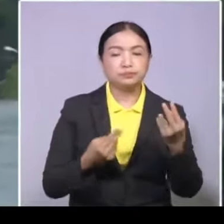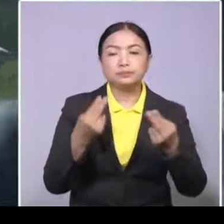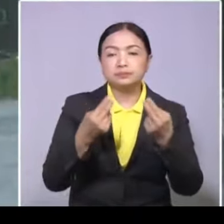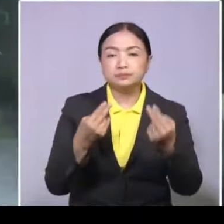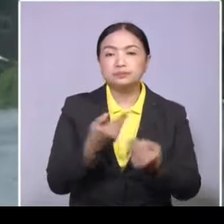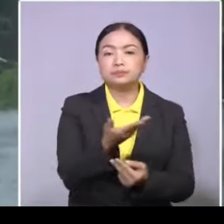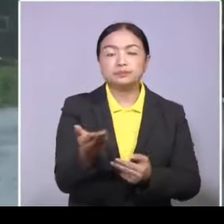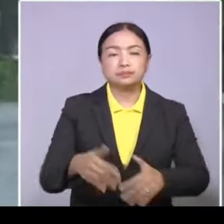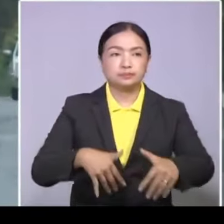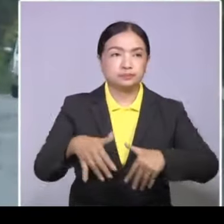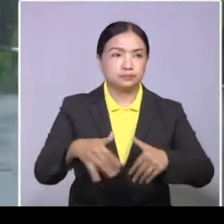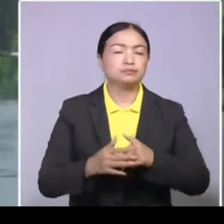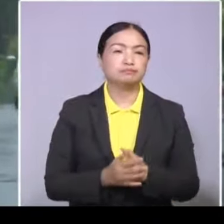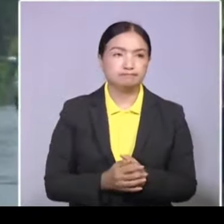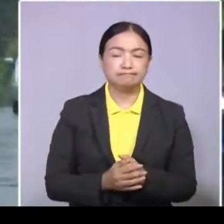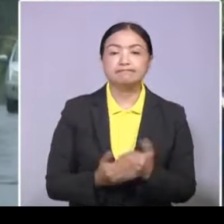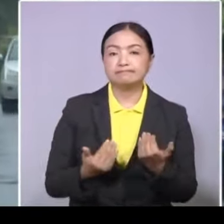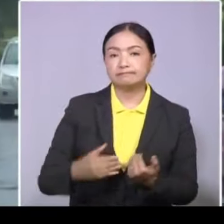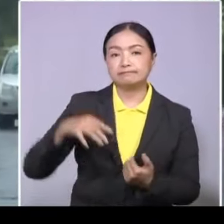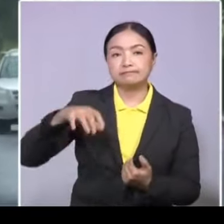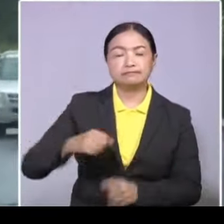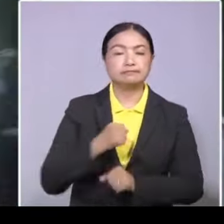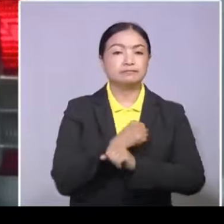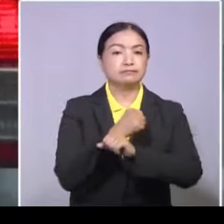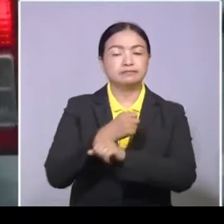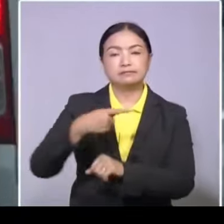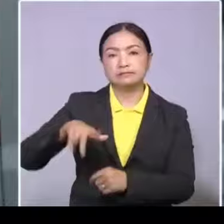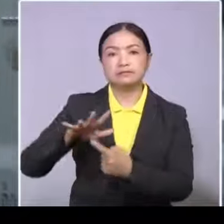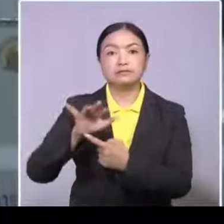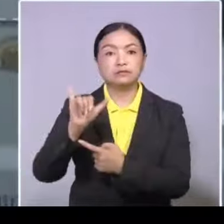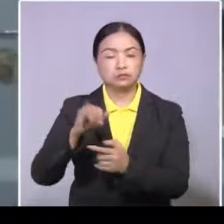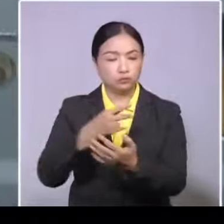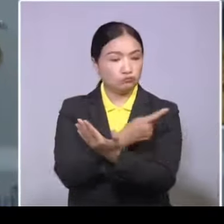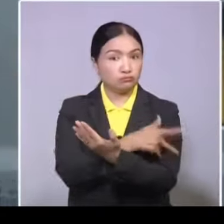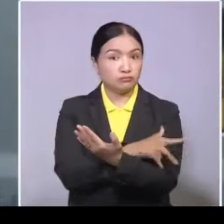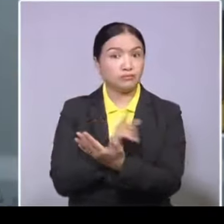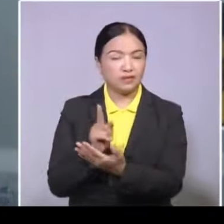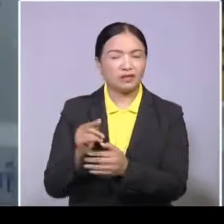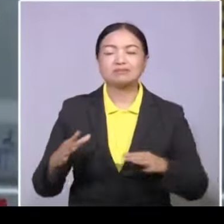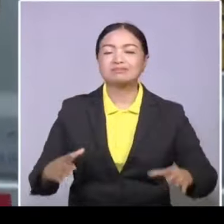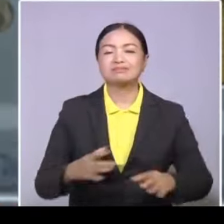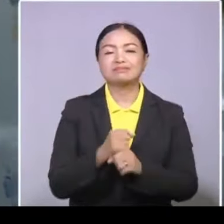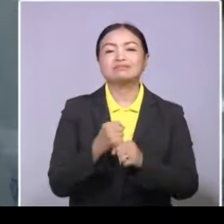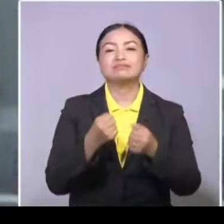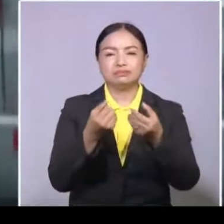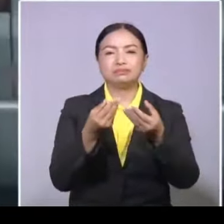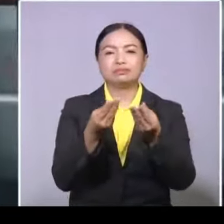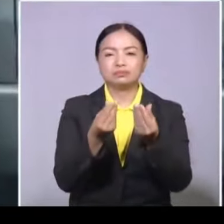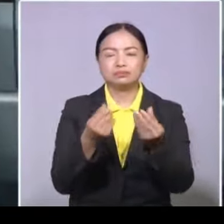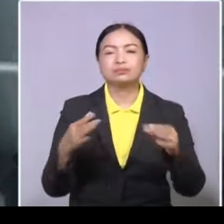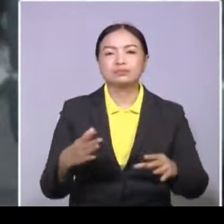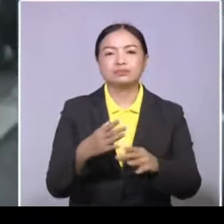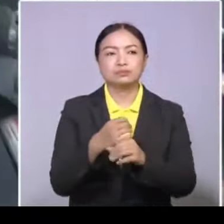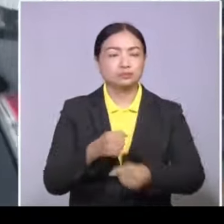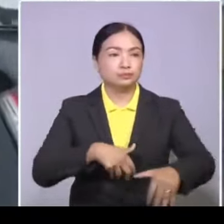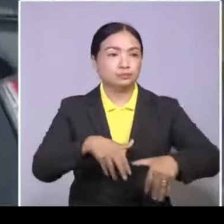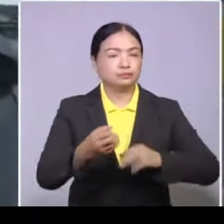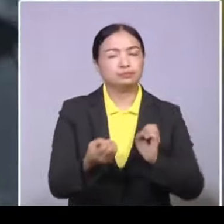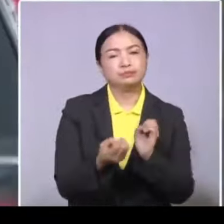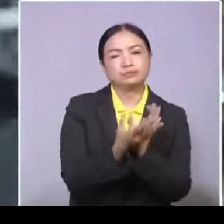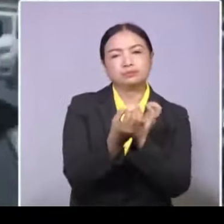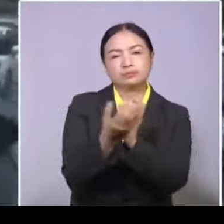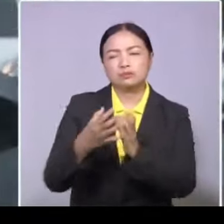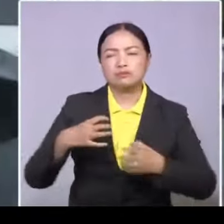ที่ความเสียหายจนถึงเวลานี้ทางป้องกันและบรรเทาสาธารณภัยจังหวัดภูเก็ตมีการสรุปตัวเลขล่าสุดค่ะมีชาวบ้านได้รับ